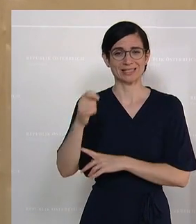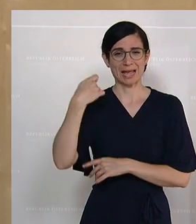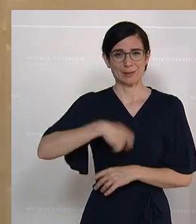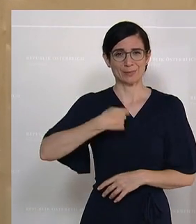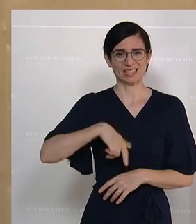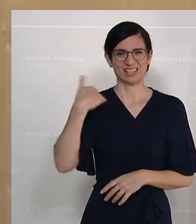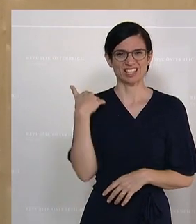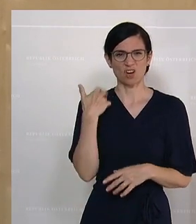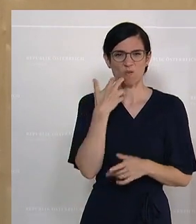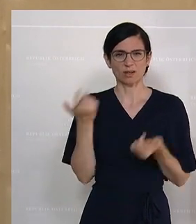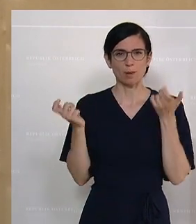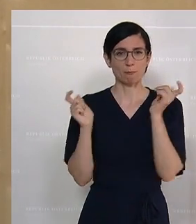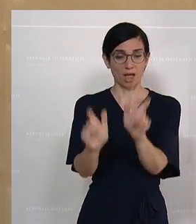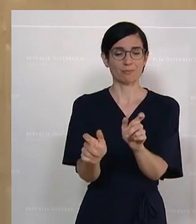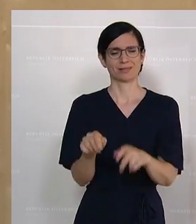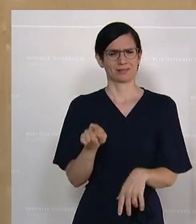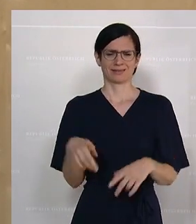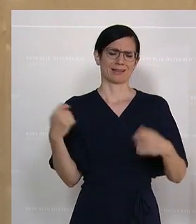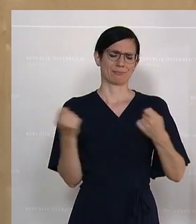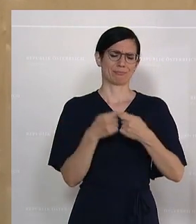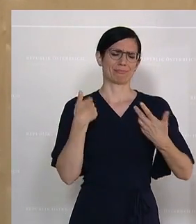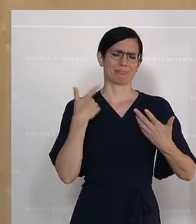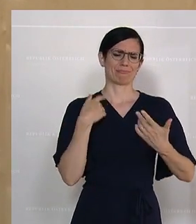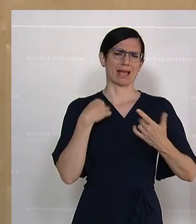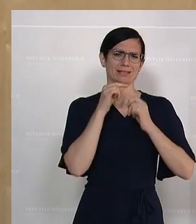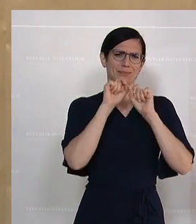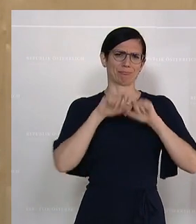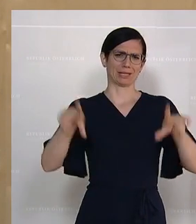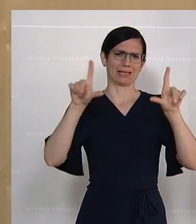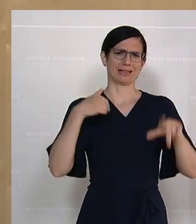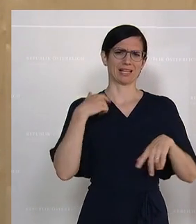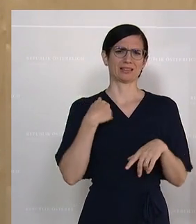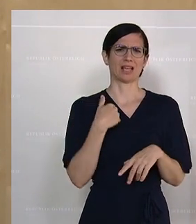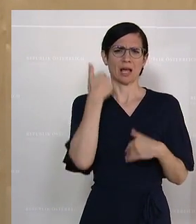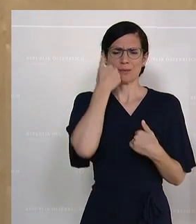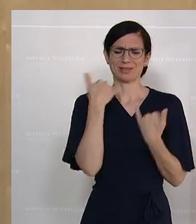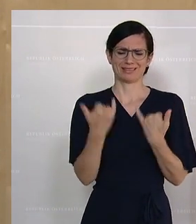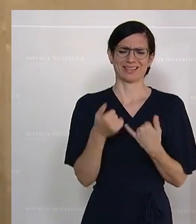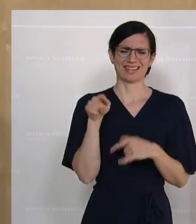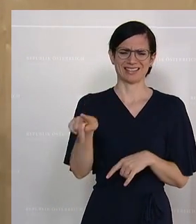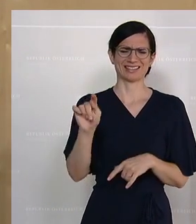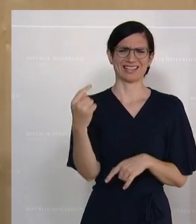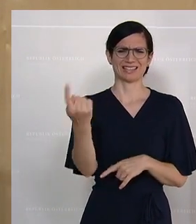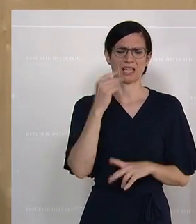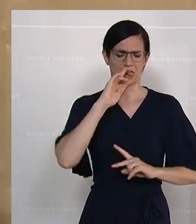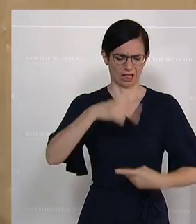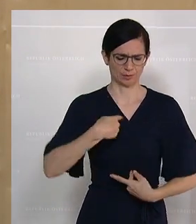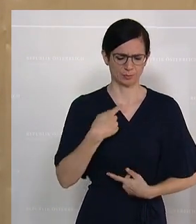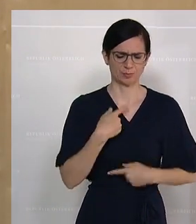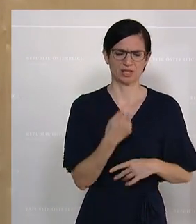kurzer zeit boykottiert haben also gehen sie mal in sich hat heute es uns jetzt mit ihren zwischenrufen darf